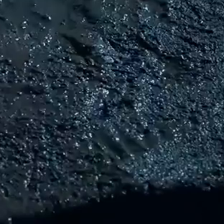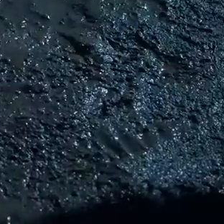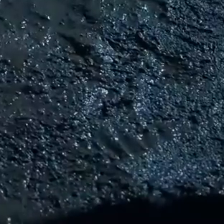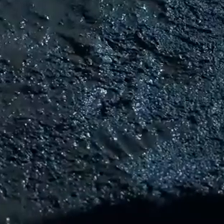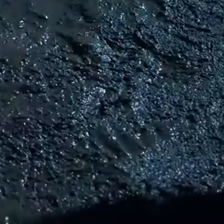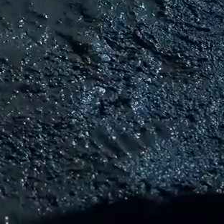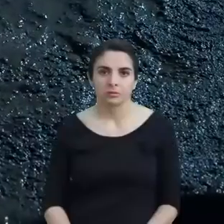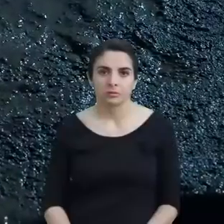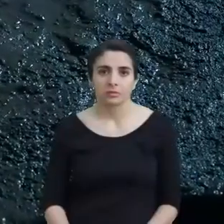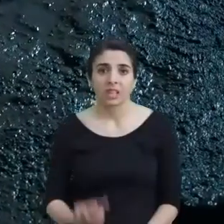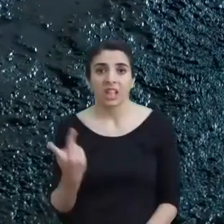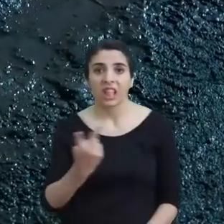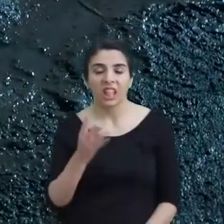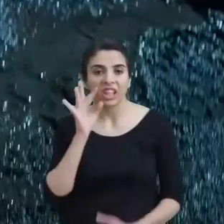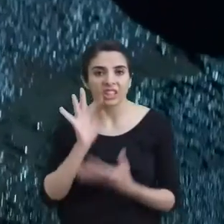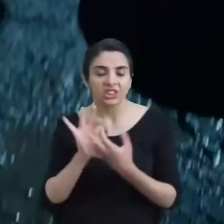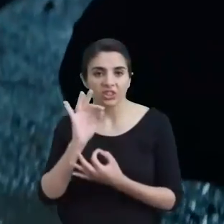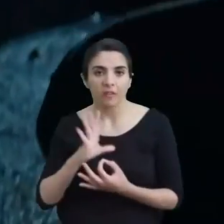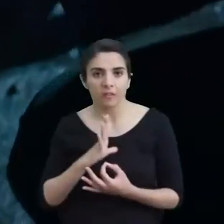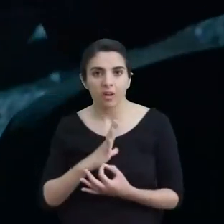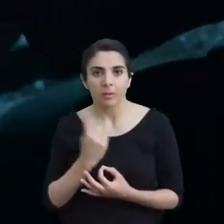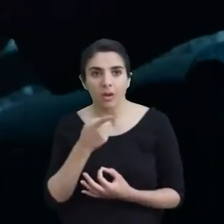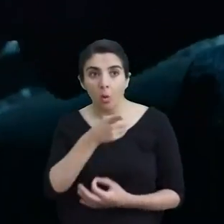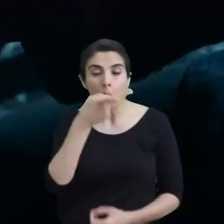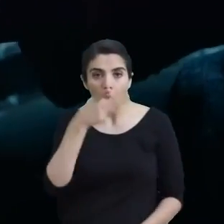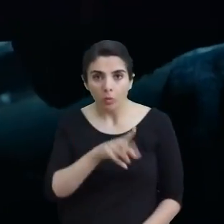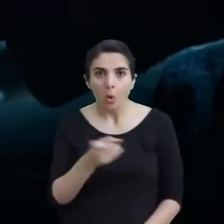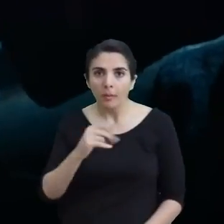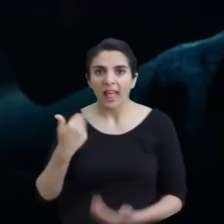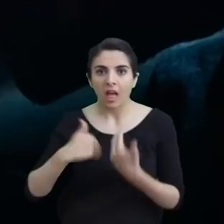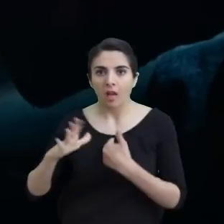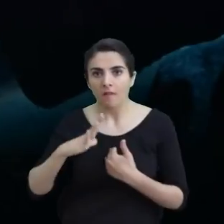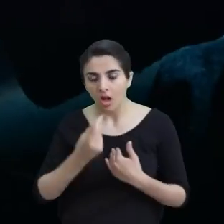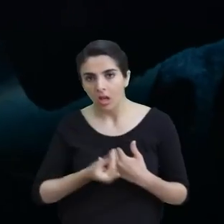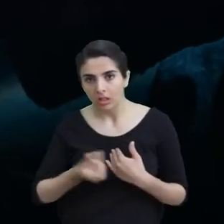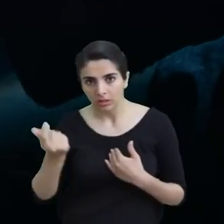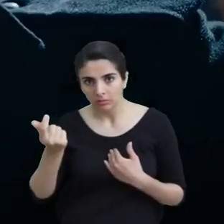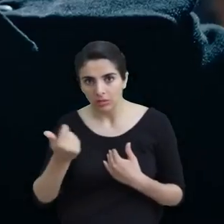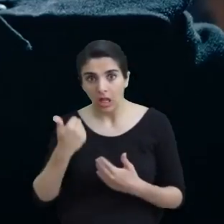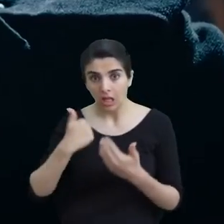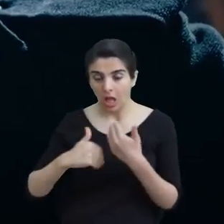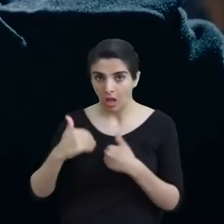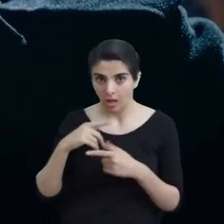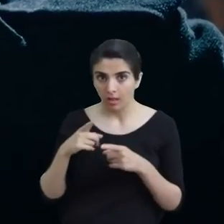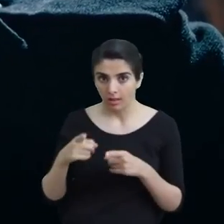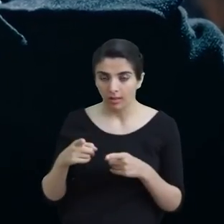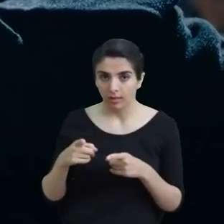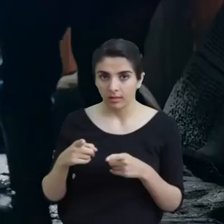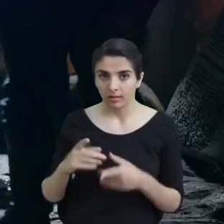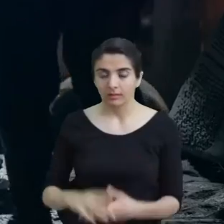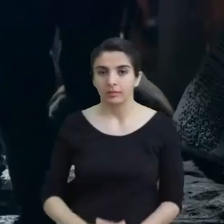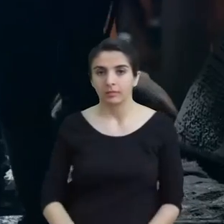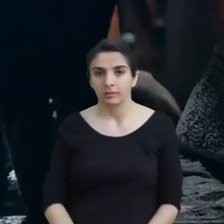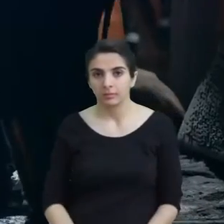İleride Mustafa yere çöktü. İki kişiymişler. Biri orada ölmüş. Diğeri yaralı kaçmış. Yaralı. Eliyle